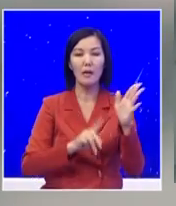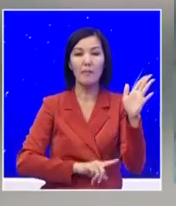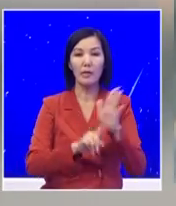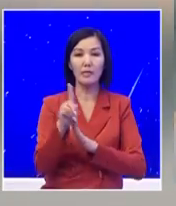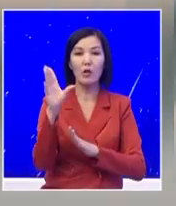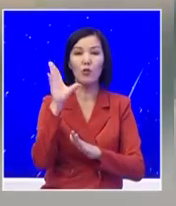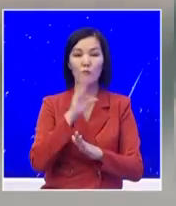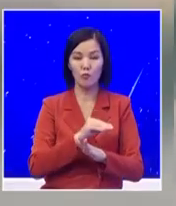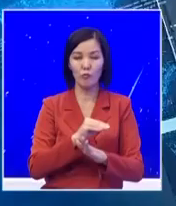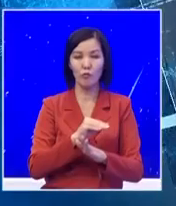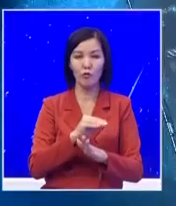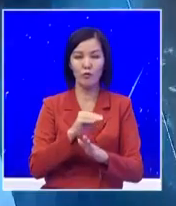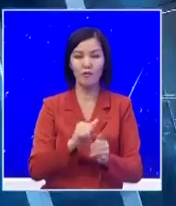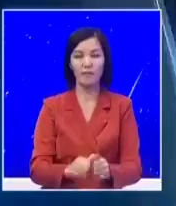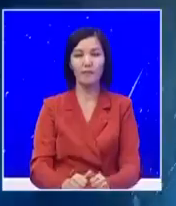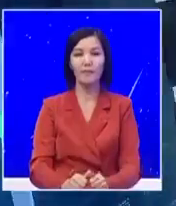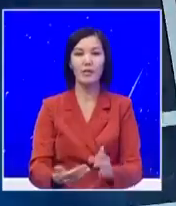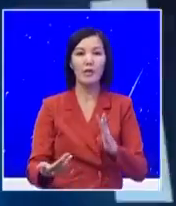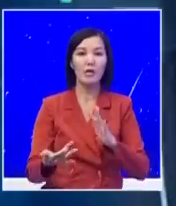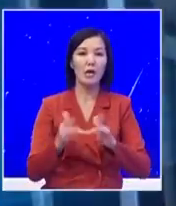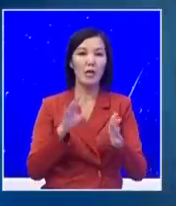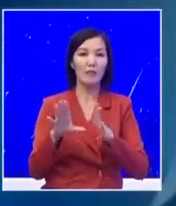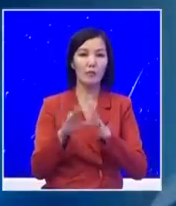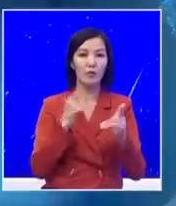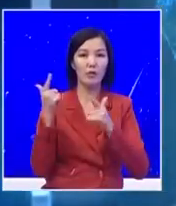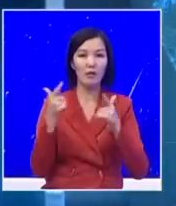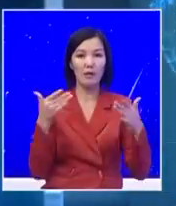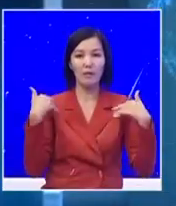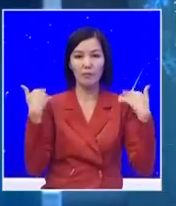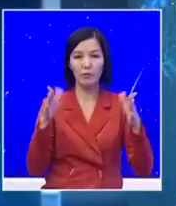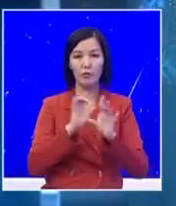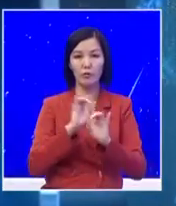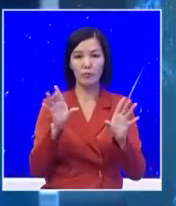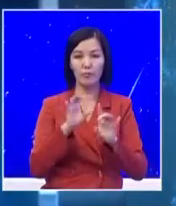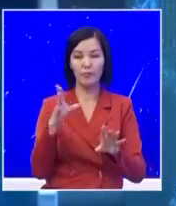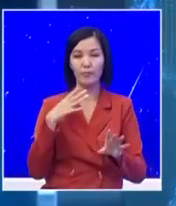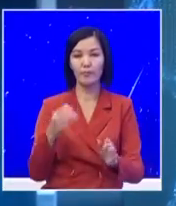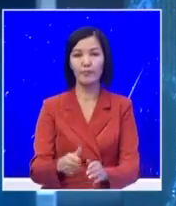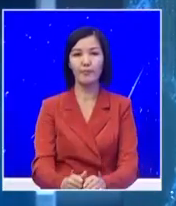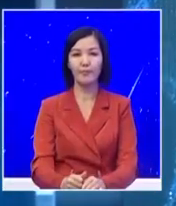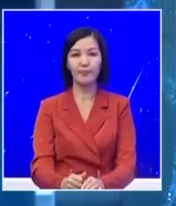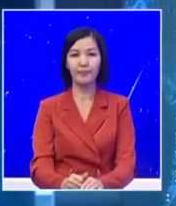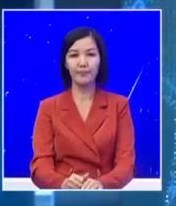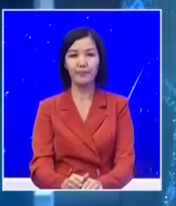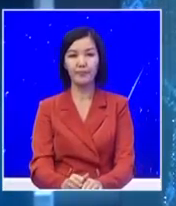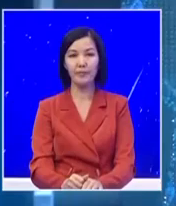болуы мүмкін деп болжайды. Топтаманы ғаламтор ақпараттарымен дайындаған Меруерт Қыдырбайқызы, Жетісу телеарнасы.